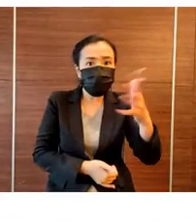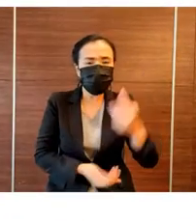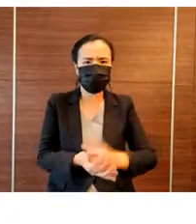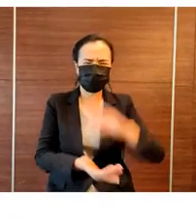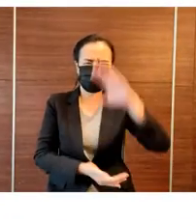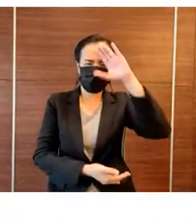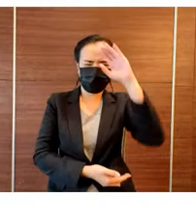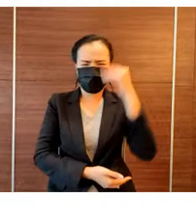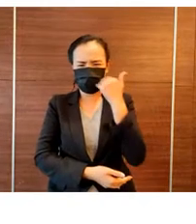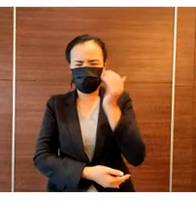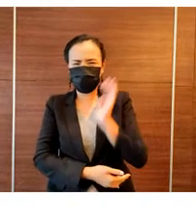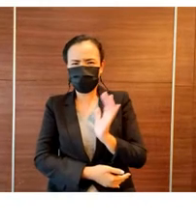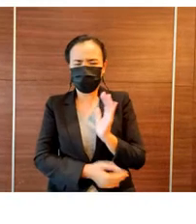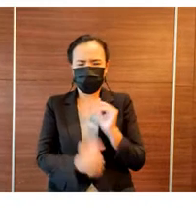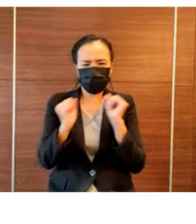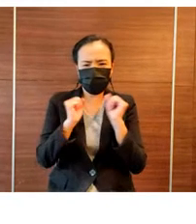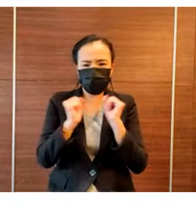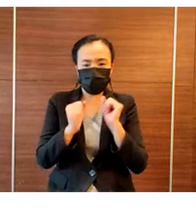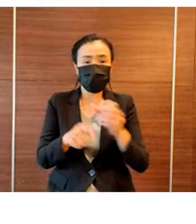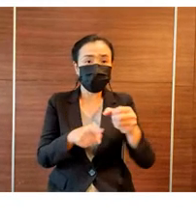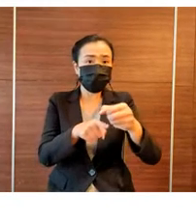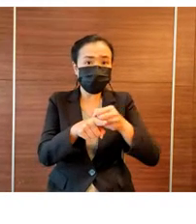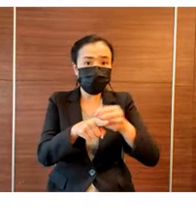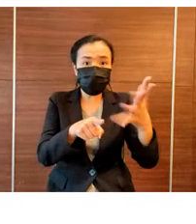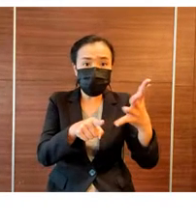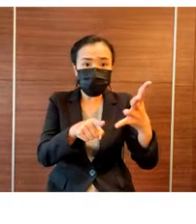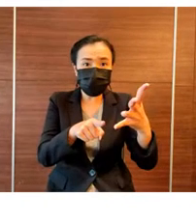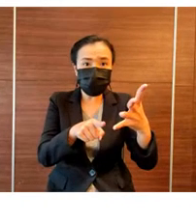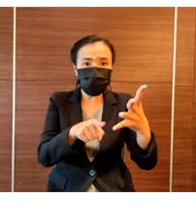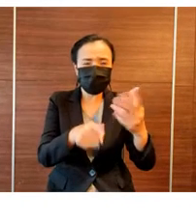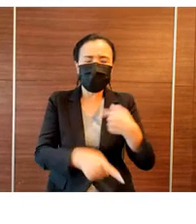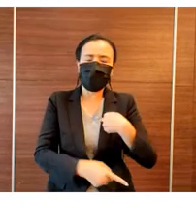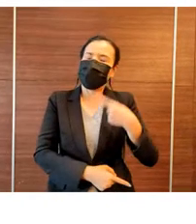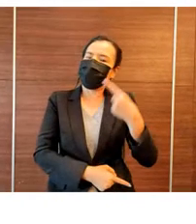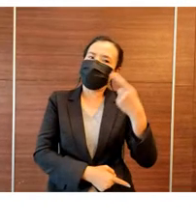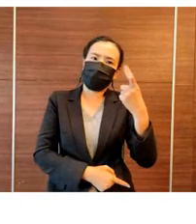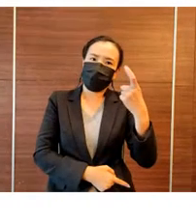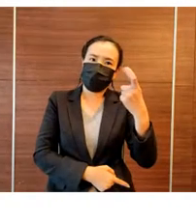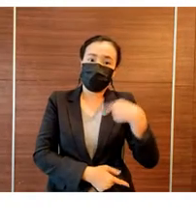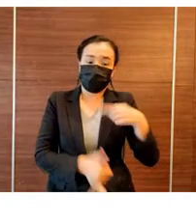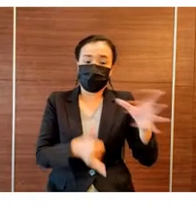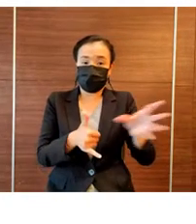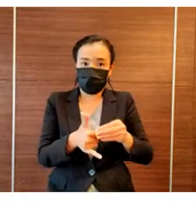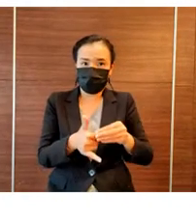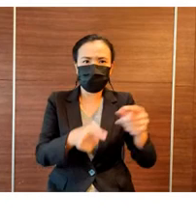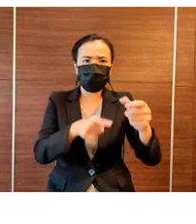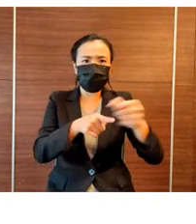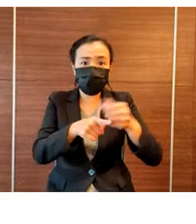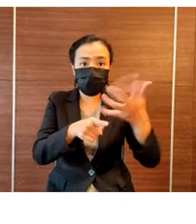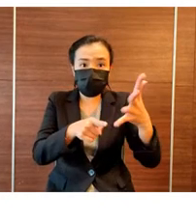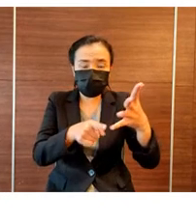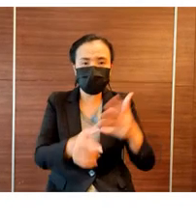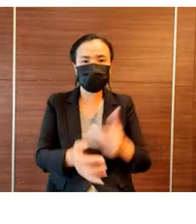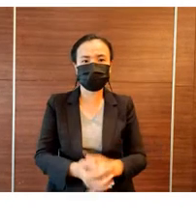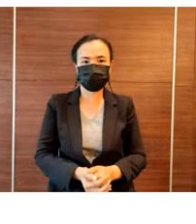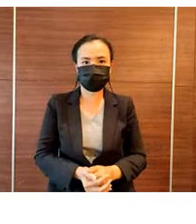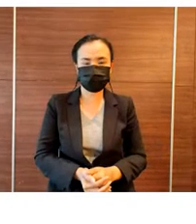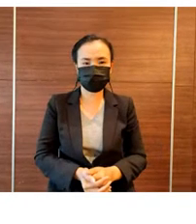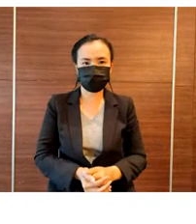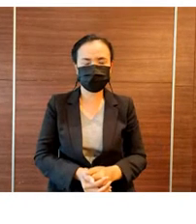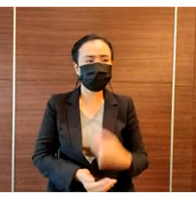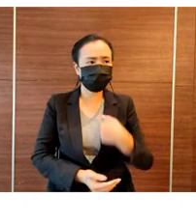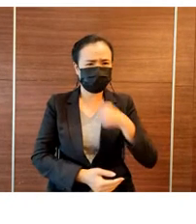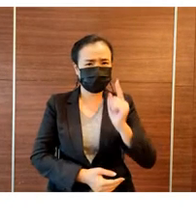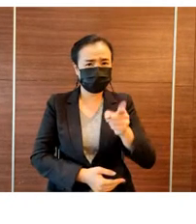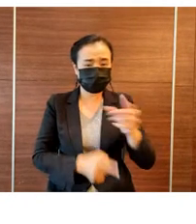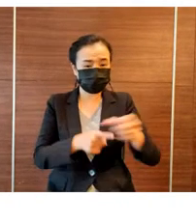ขาไม่ค่อยกล้าบอกว่าถ้าเผื่อว่าเขาไม่ใส่ถุงยางอนามัยตอนนี้กูก็แย่อยู่แล้วนะเพราะว่าเขาหาว่าติดเชื้อเพราะว่าไม่ใส่ถุงยางอนามัยเมื่อไม่บอกยิ่ง